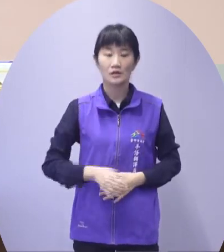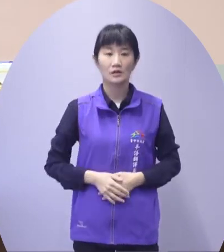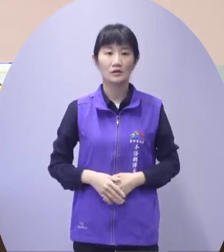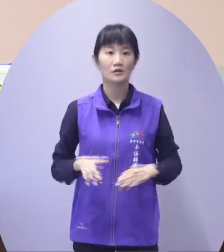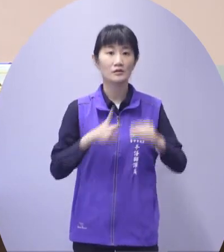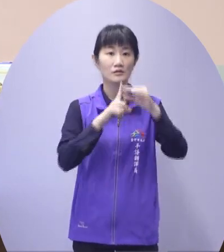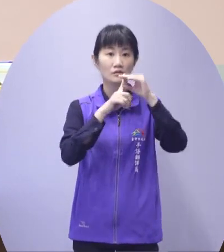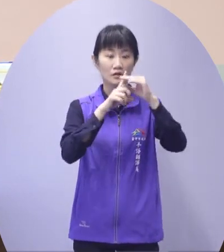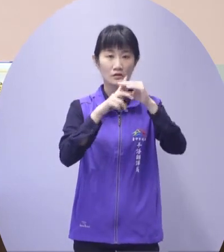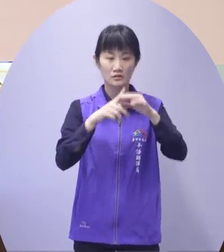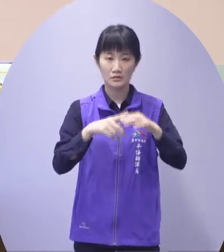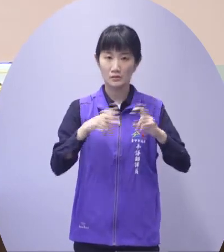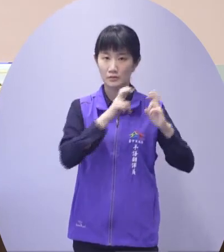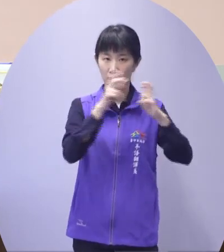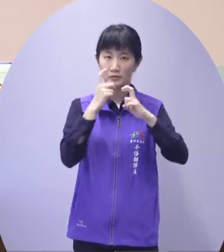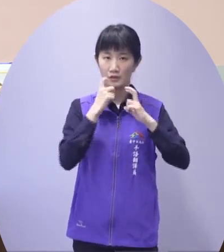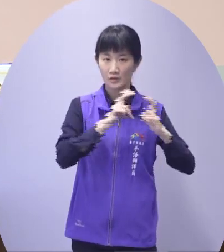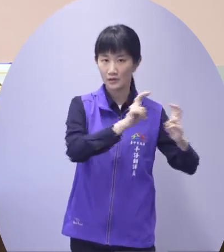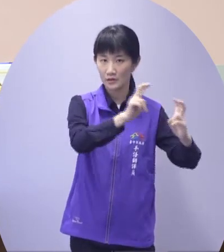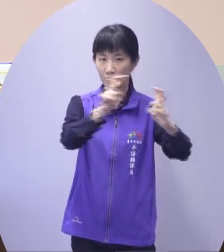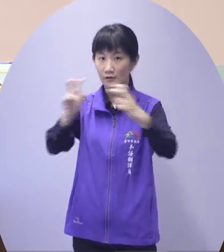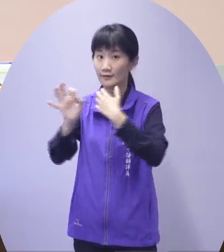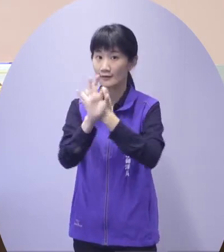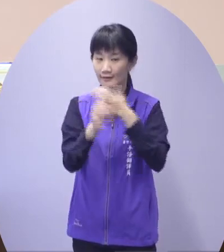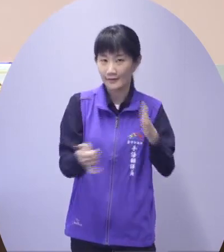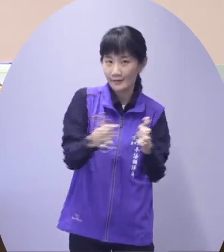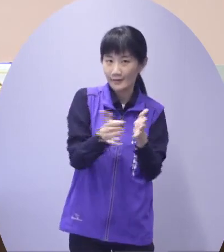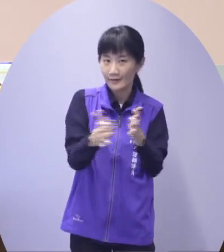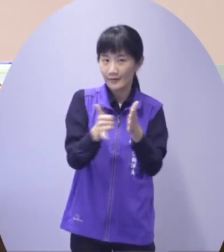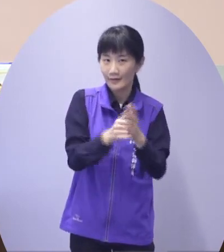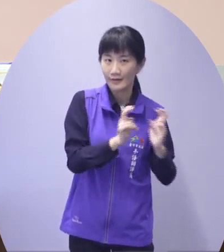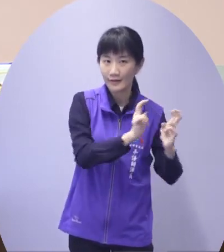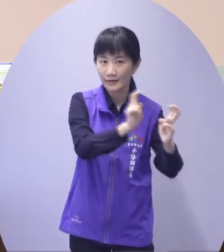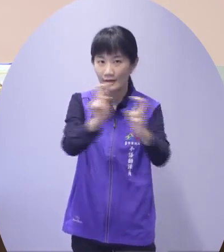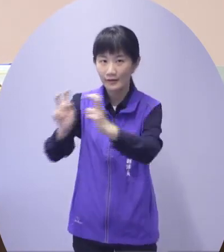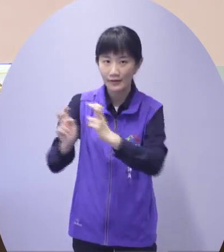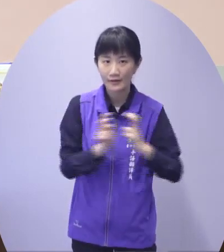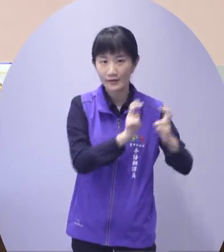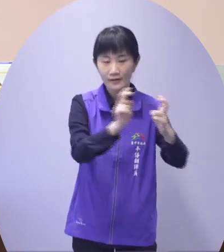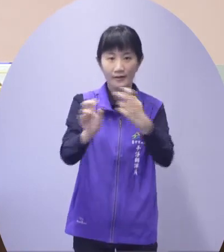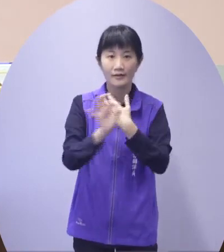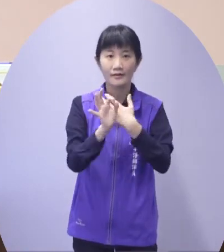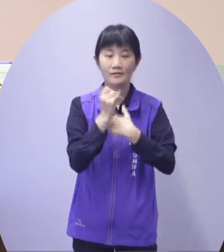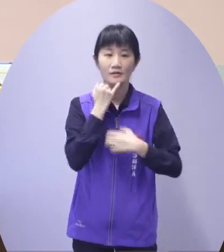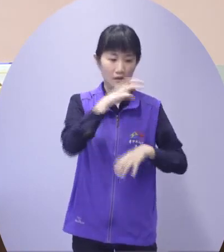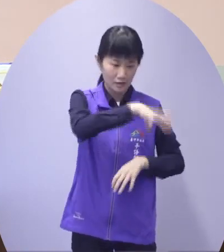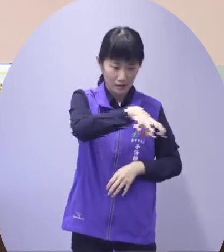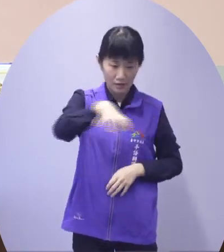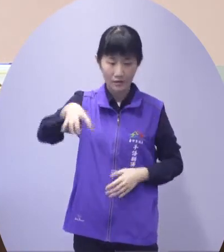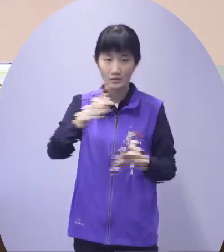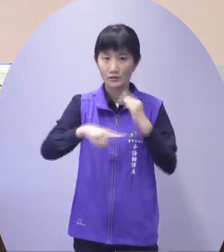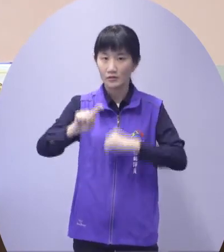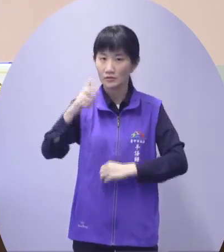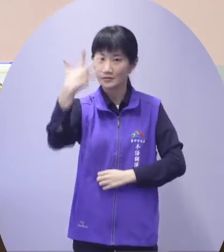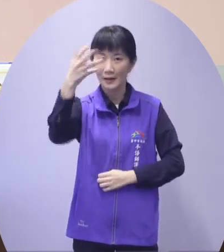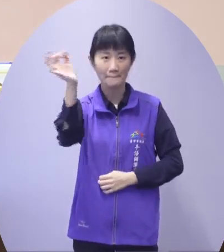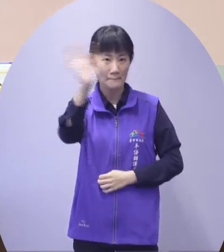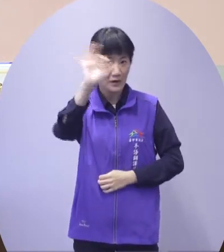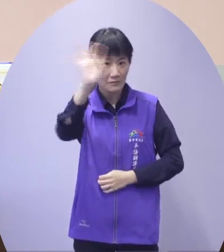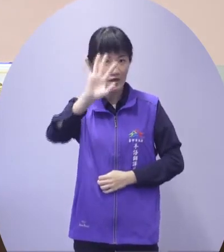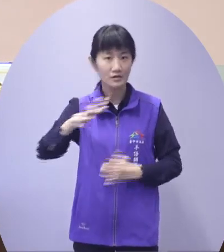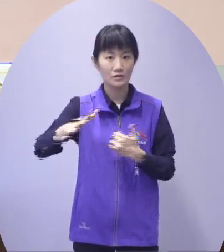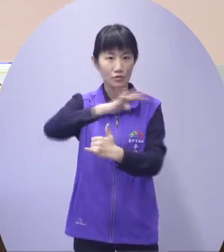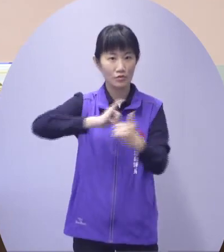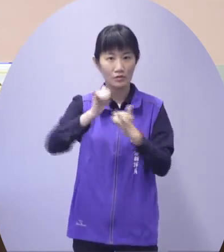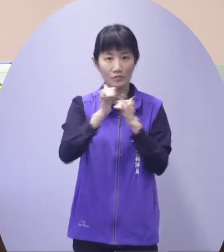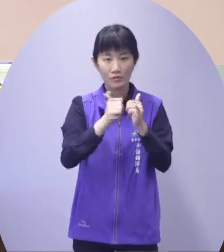台中捷运绿线将进行试营运，全线18个站免费开放全